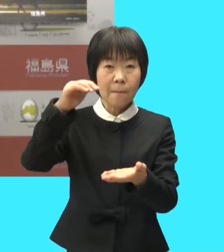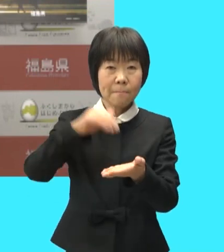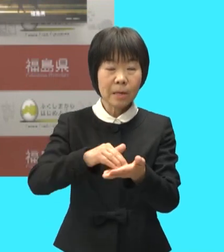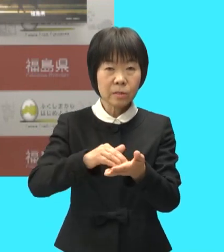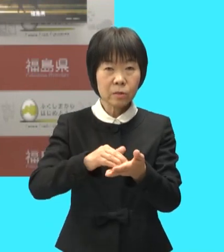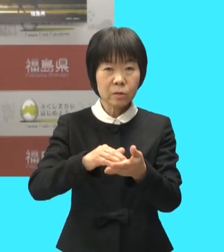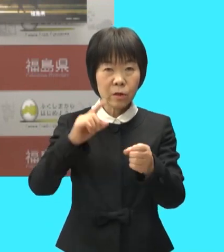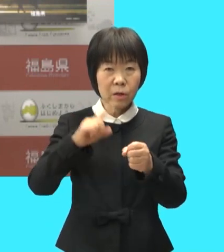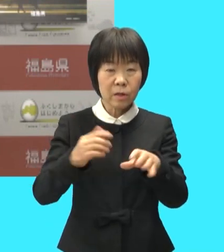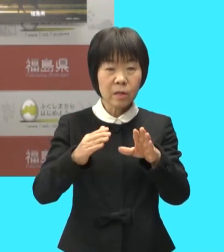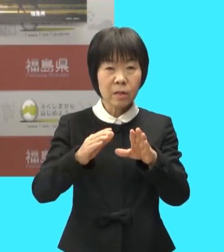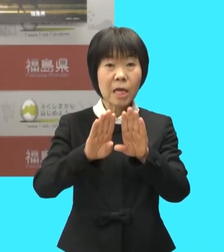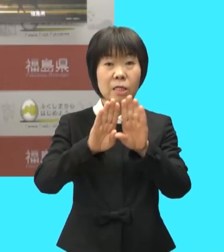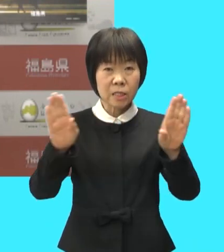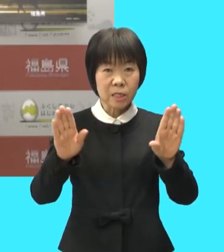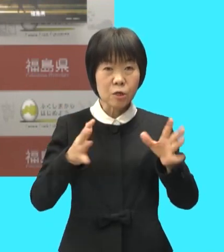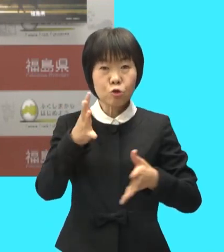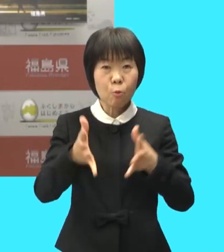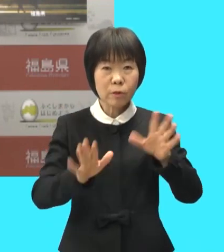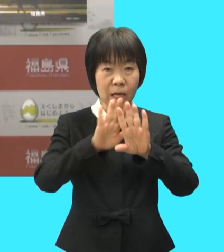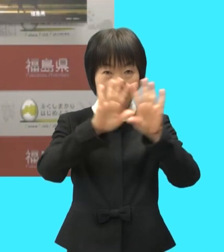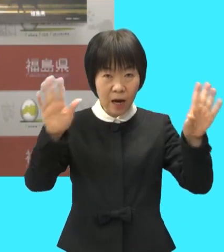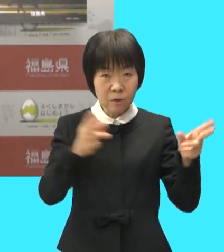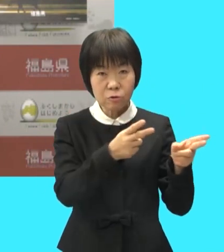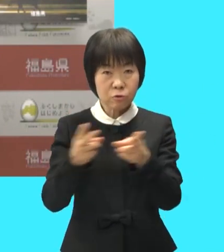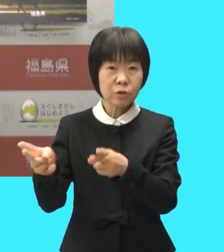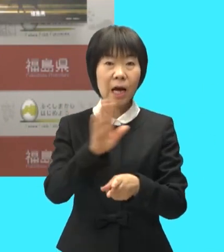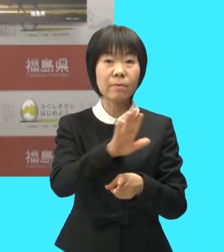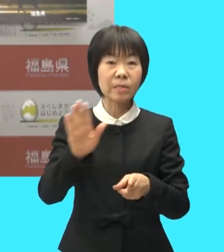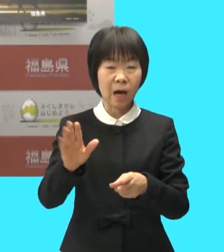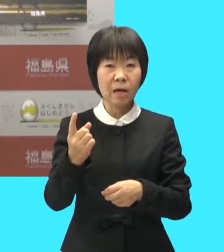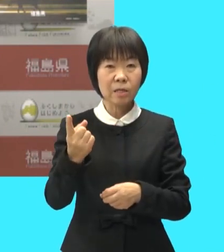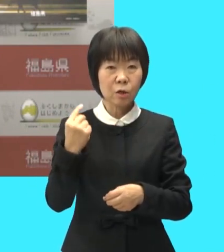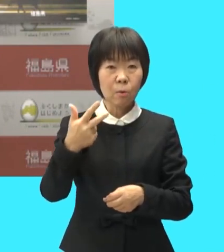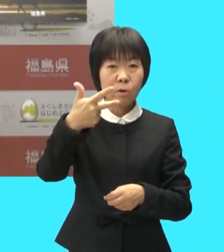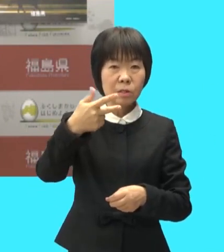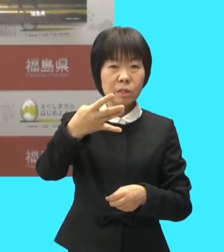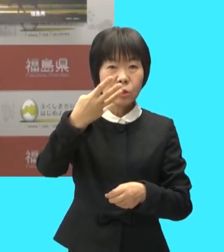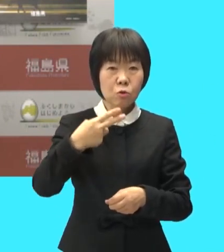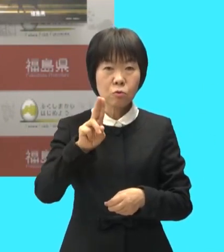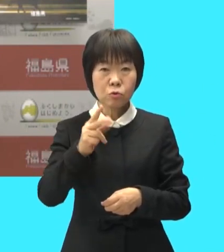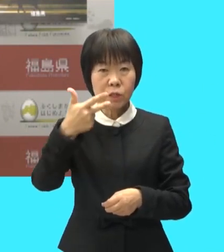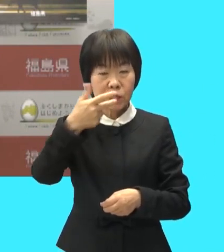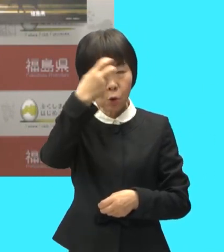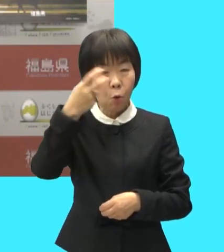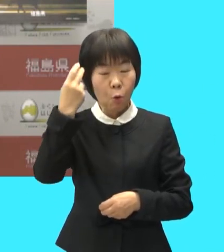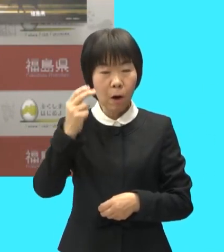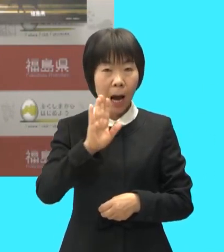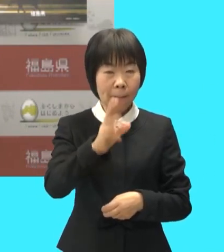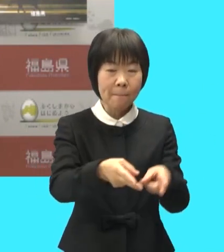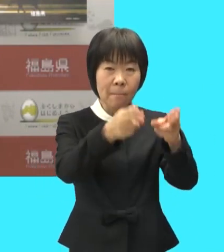ね、スポーツで明るい話題がございました。昨日もですね、尚志高校が、前橋育